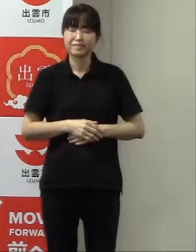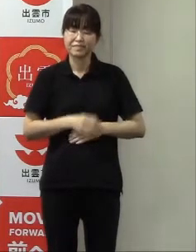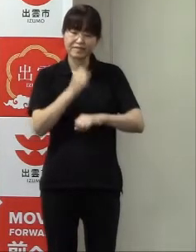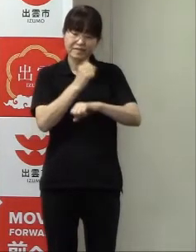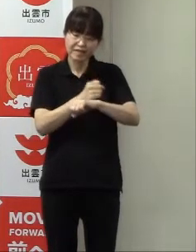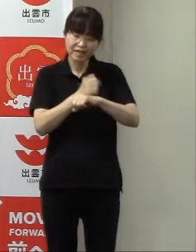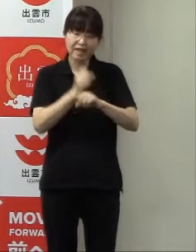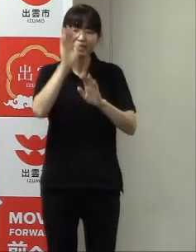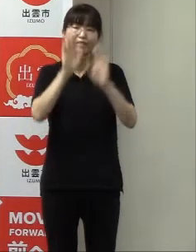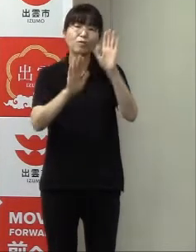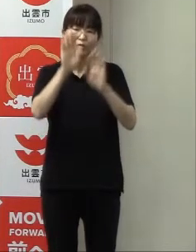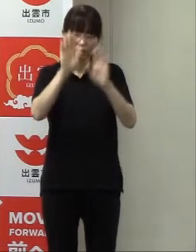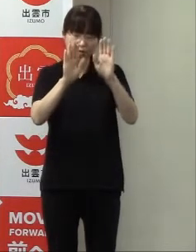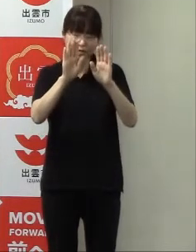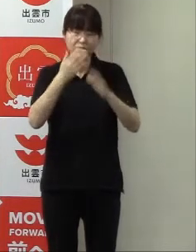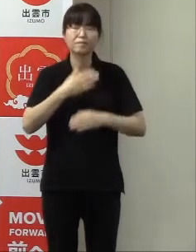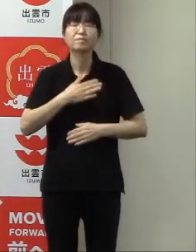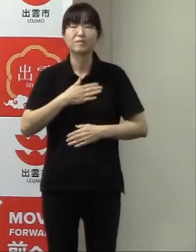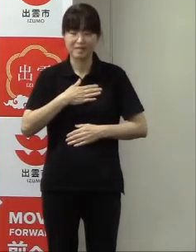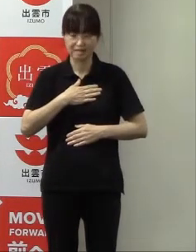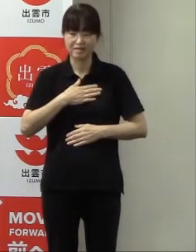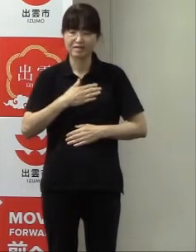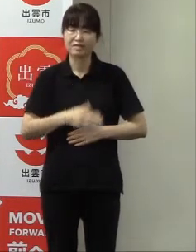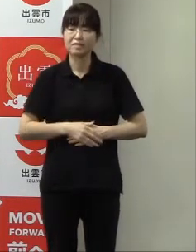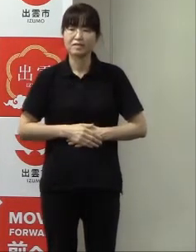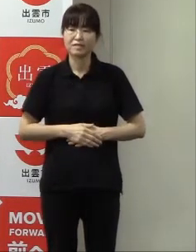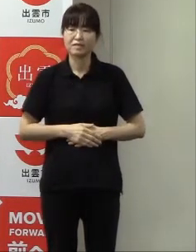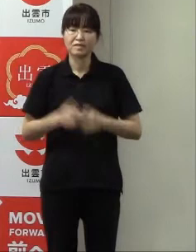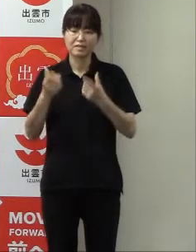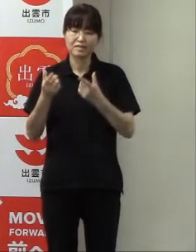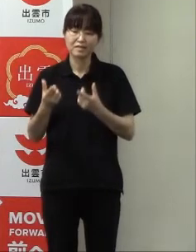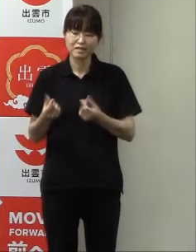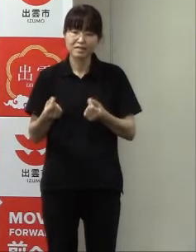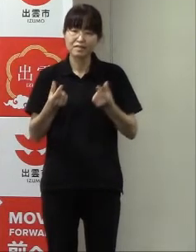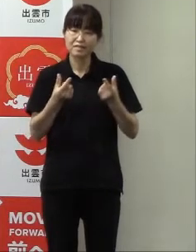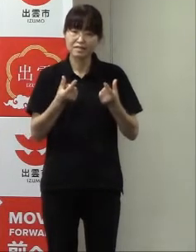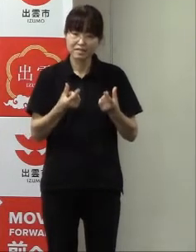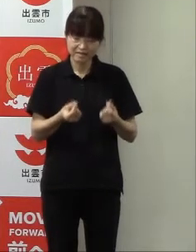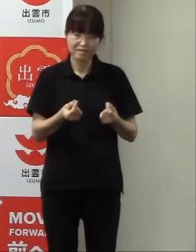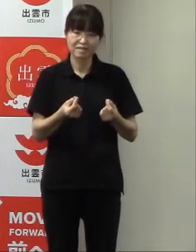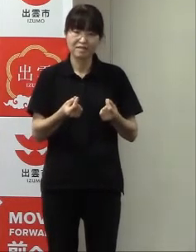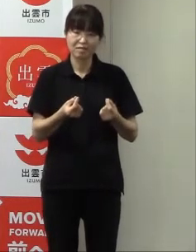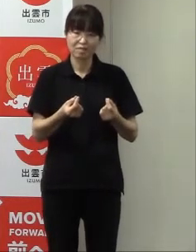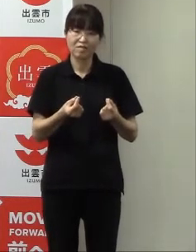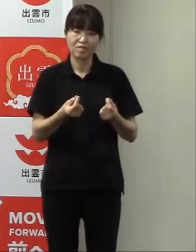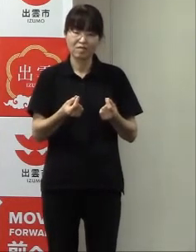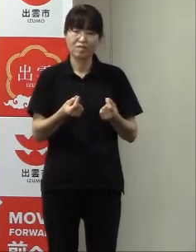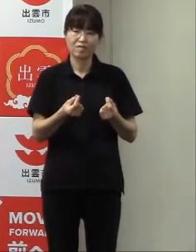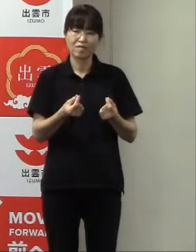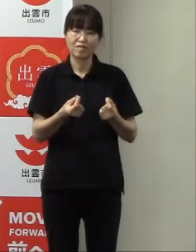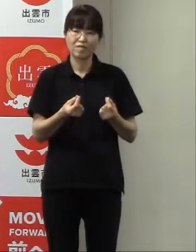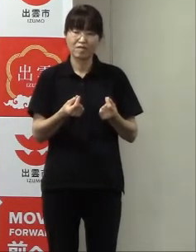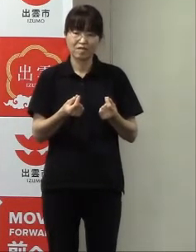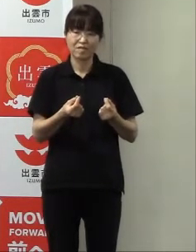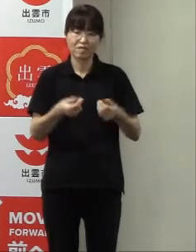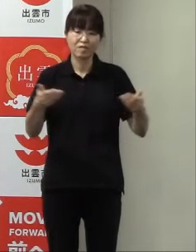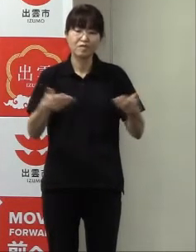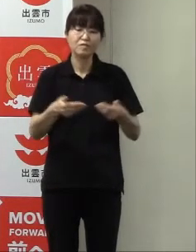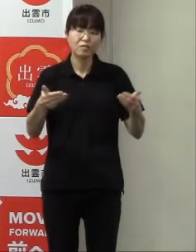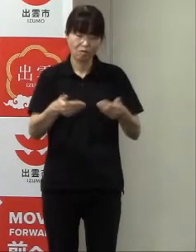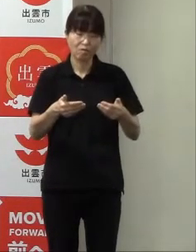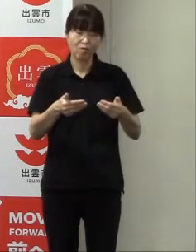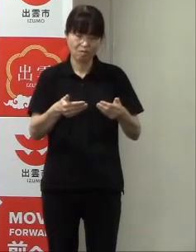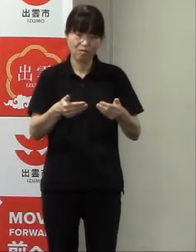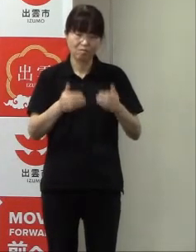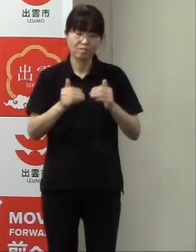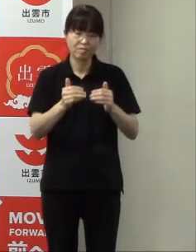状況であることは重々承知しておりますけども、きちんと 事業の推進もしてまいりたい